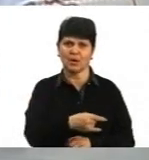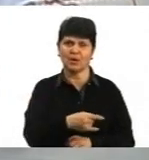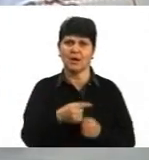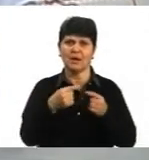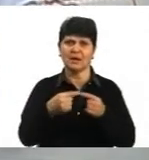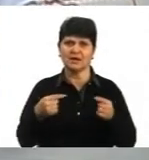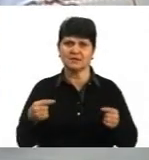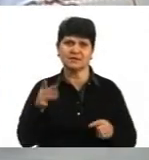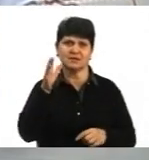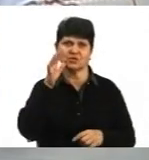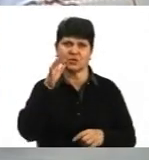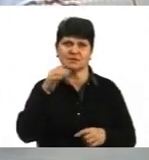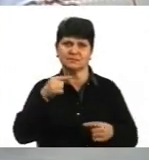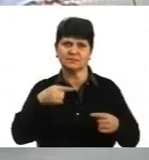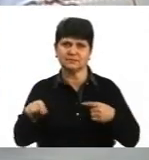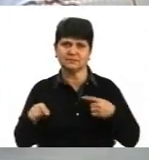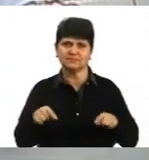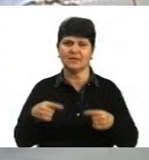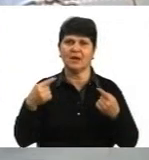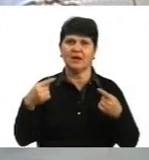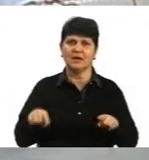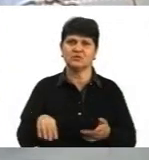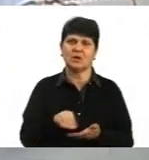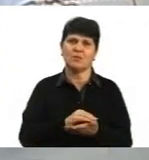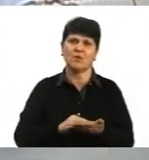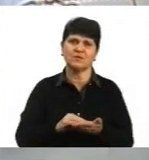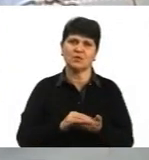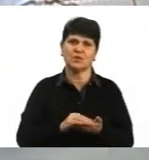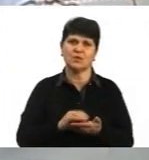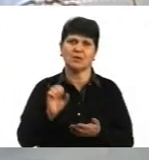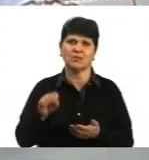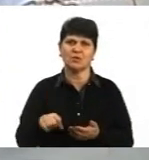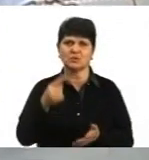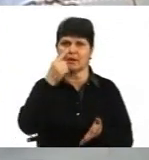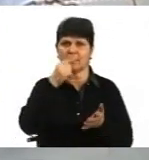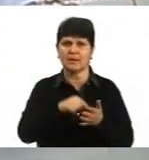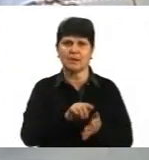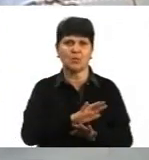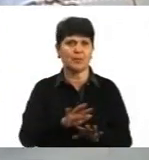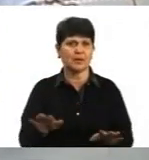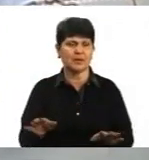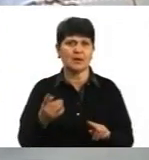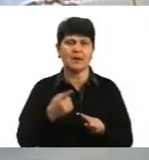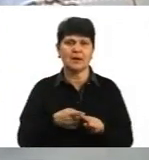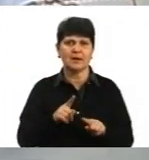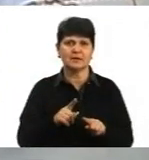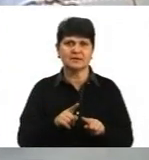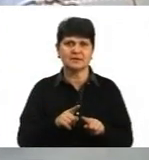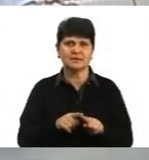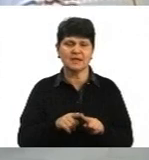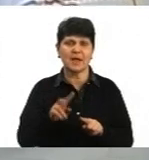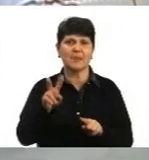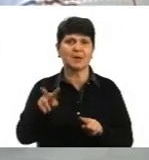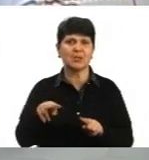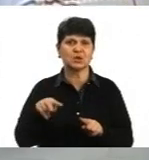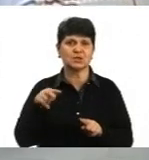час циклу, інші повторювання автомобілі будуть не попадати. Угу. Тому що це все пропорційно працювало,